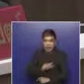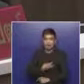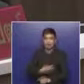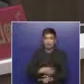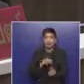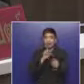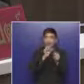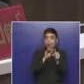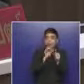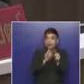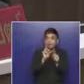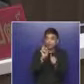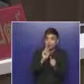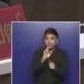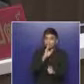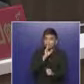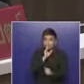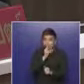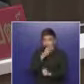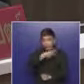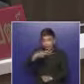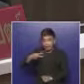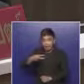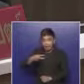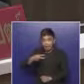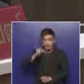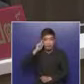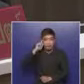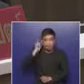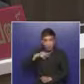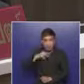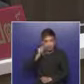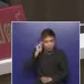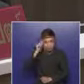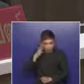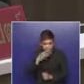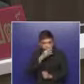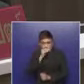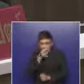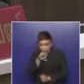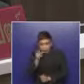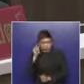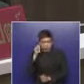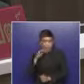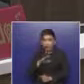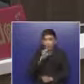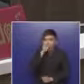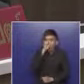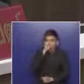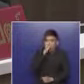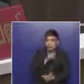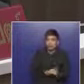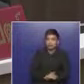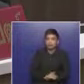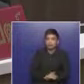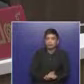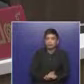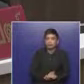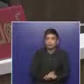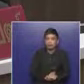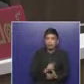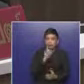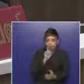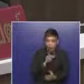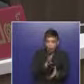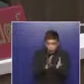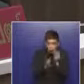านไม่คุ้นชินกับภาษาที่ผมพูดท่านไปใช้คำภาษาอังกฤษว่า KAP knowledge ก็คือมีความ